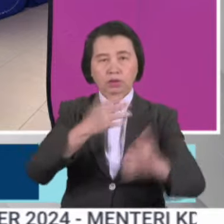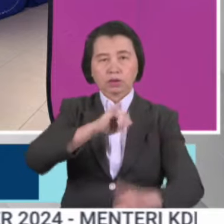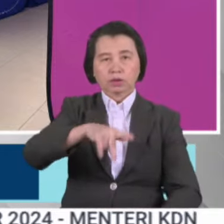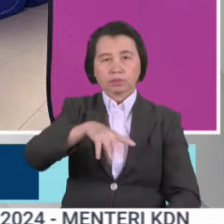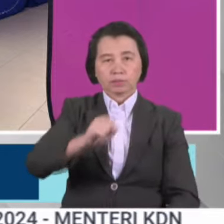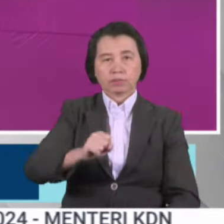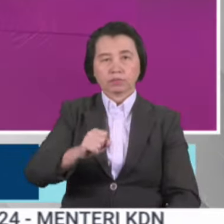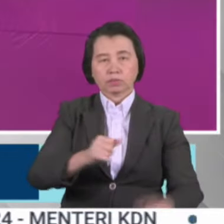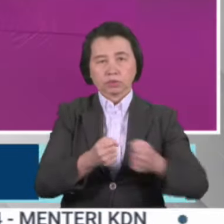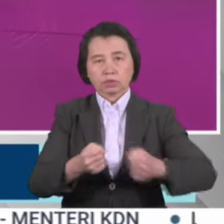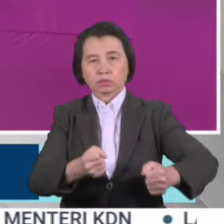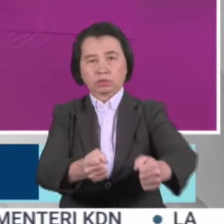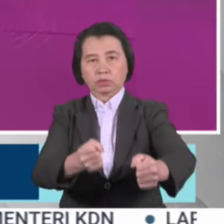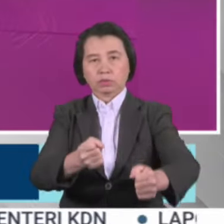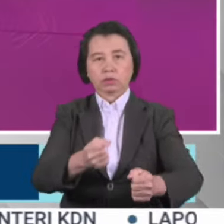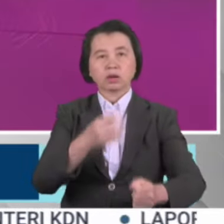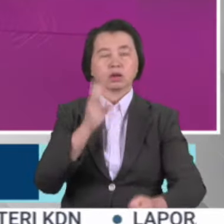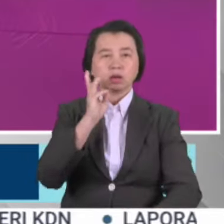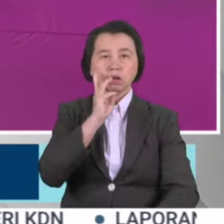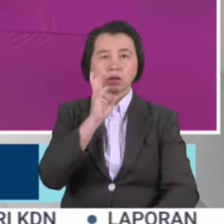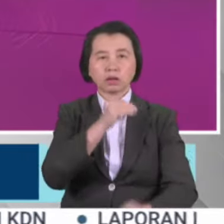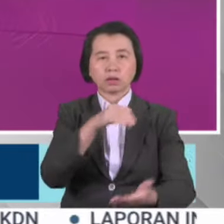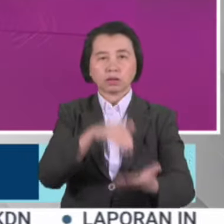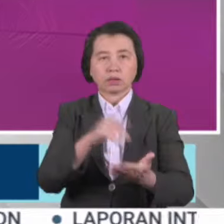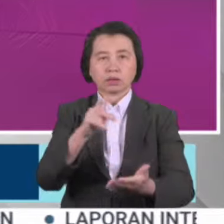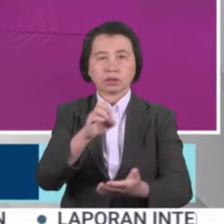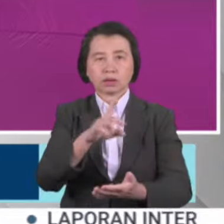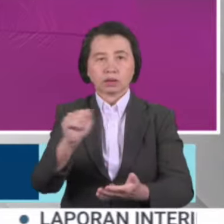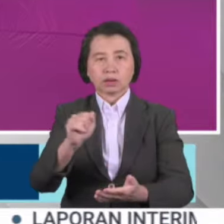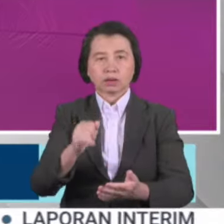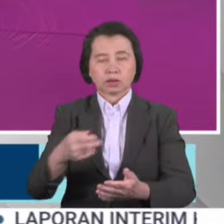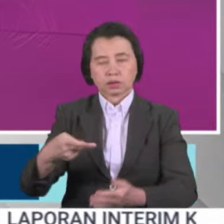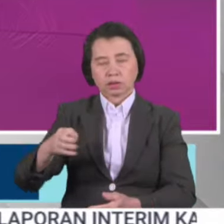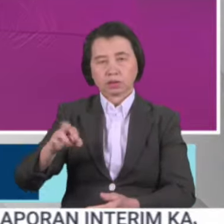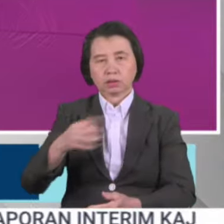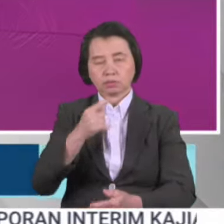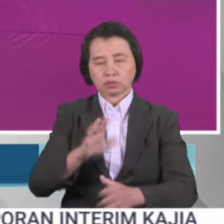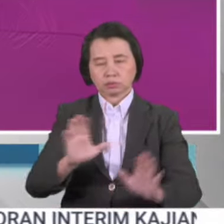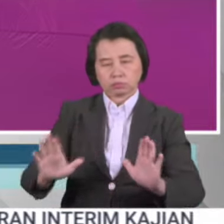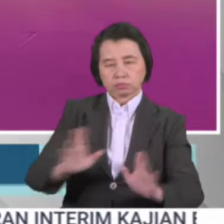paras air sungai daerah Perak, Tengah, Kerian dan Hilir Perak terkawal.